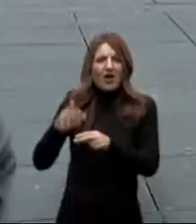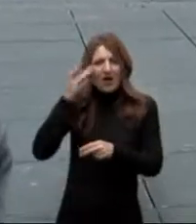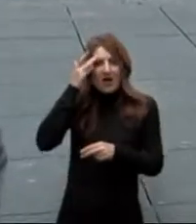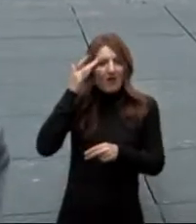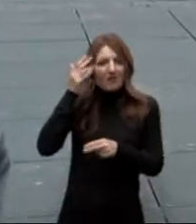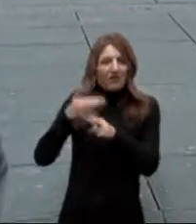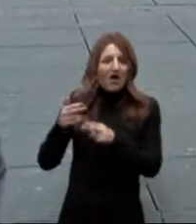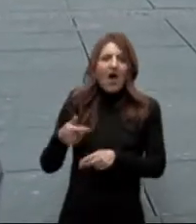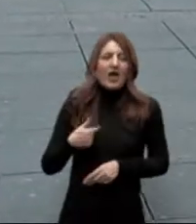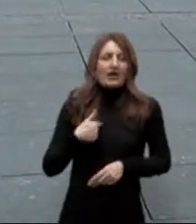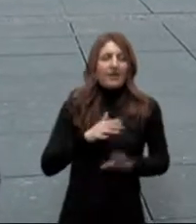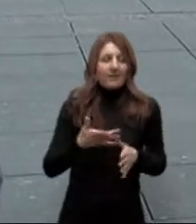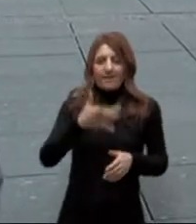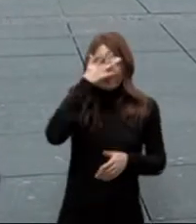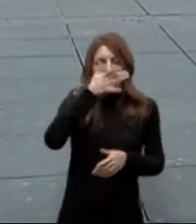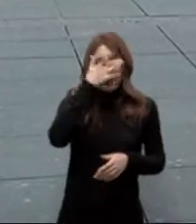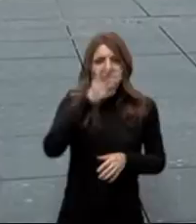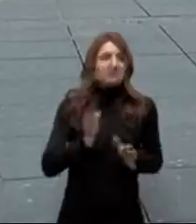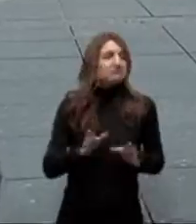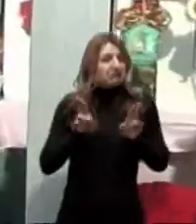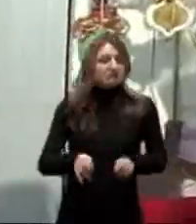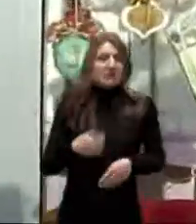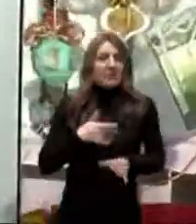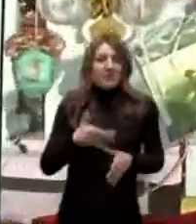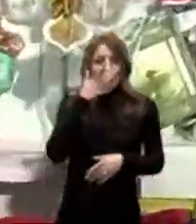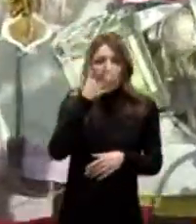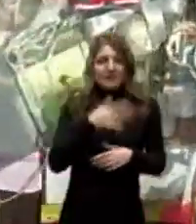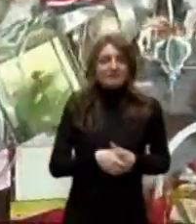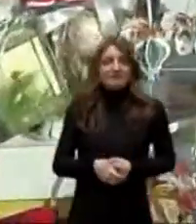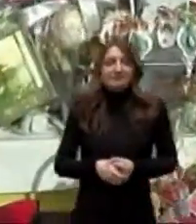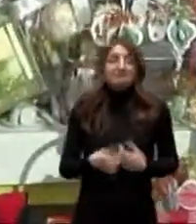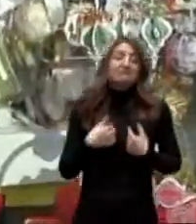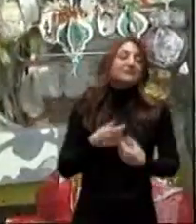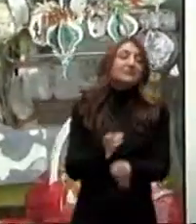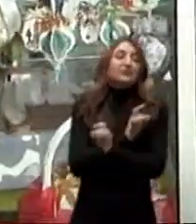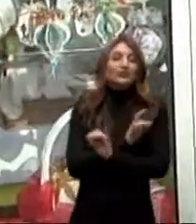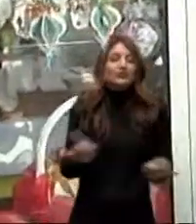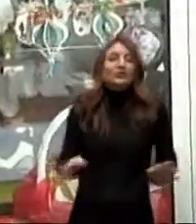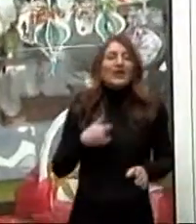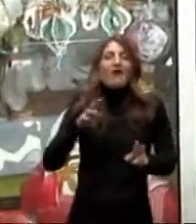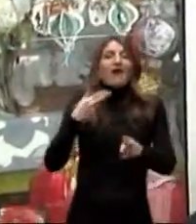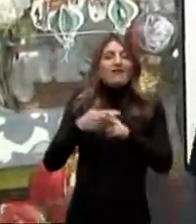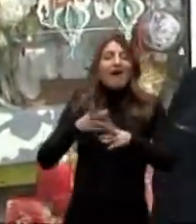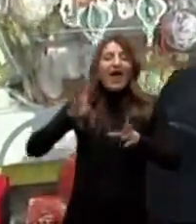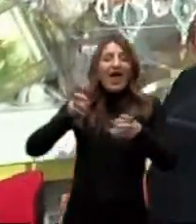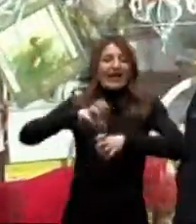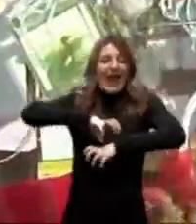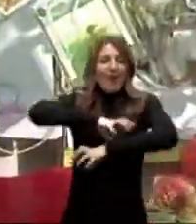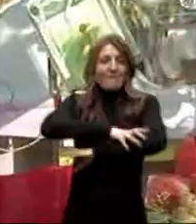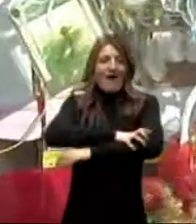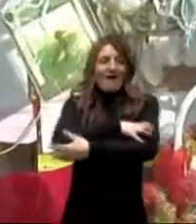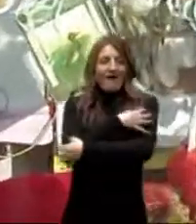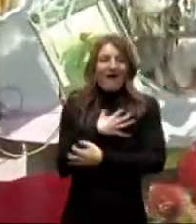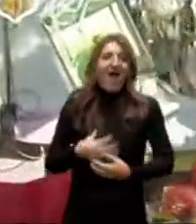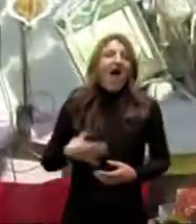Ne, nemam glava bolje. Ne, stvarno nemam. Nemam ništa. Imam sa reumom. Znači,